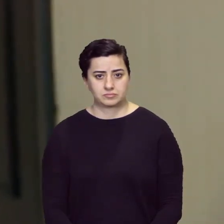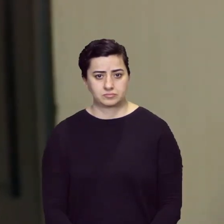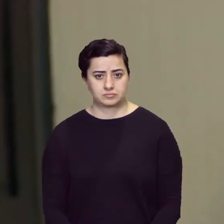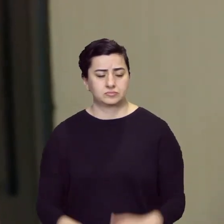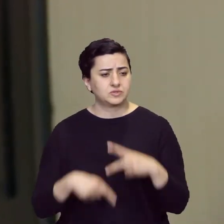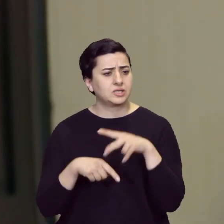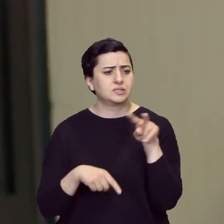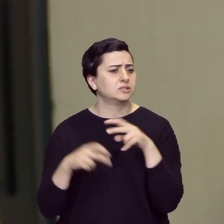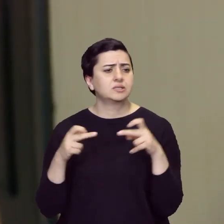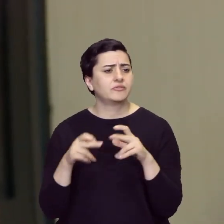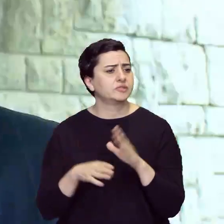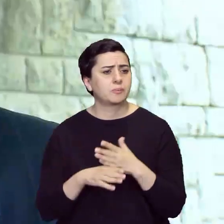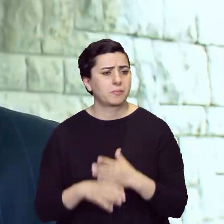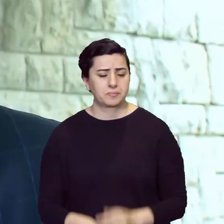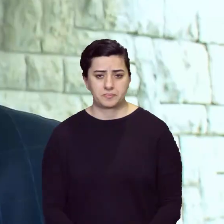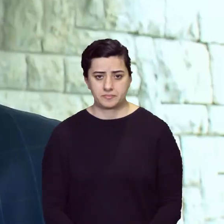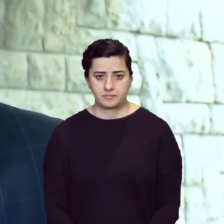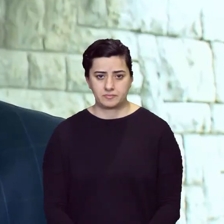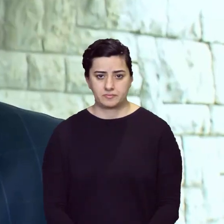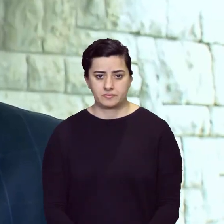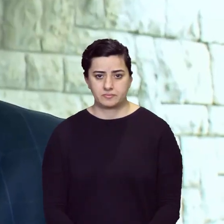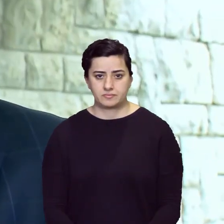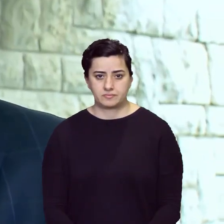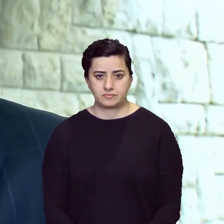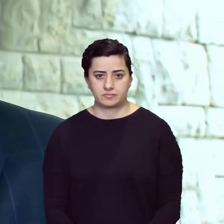Zehra ile neden kavga ettiniz?